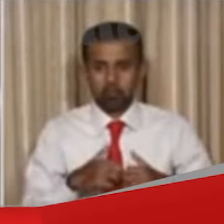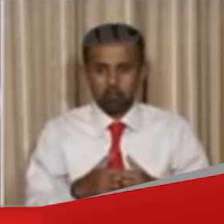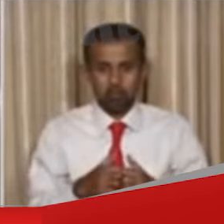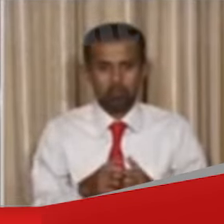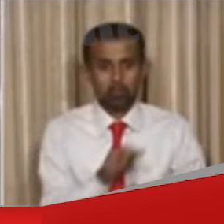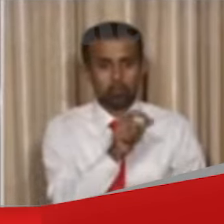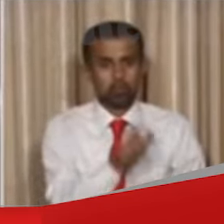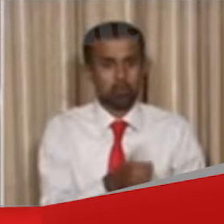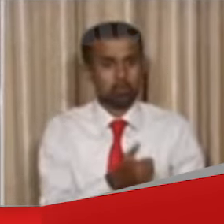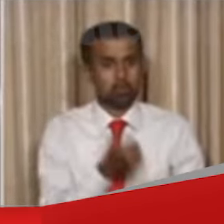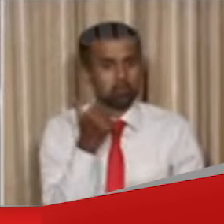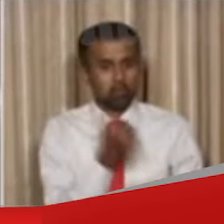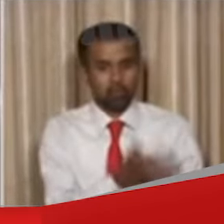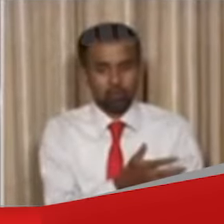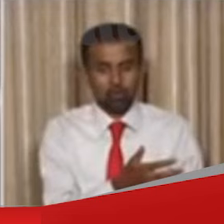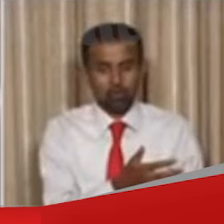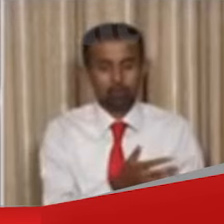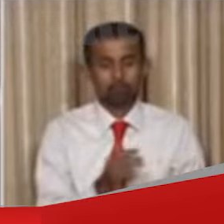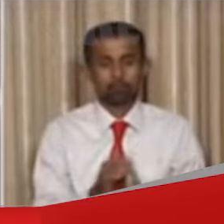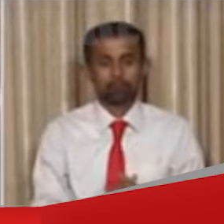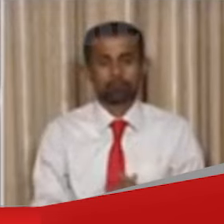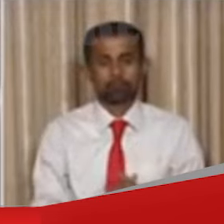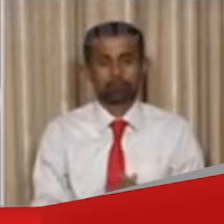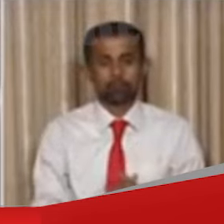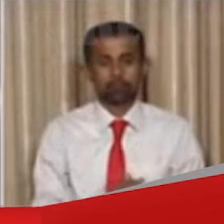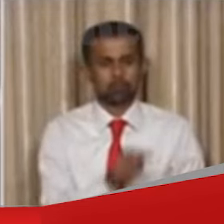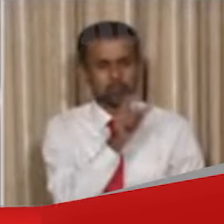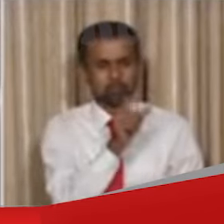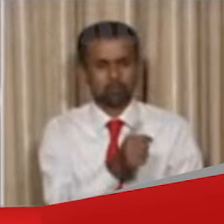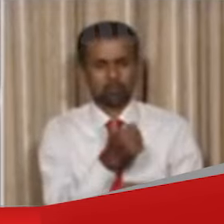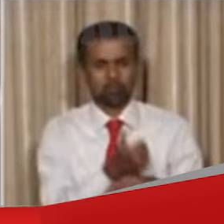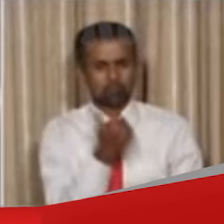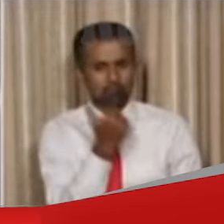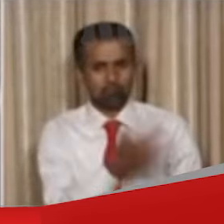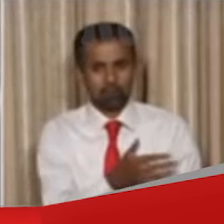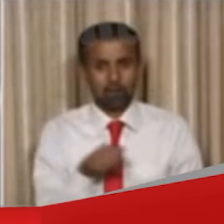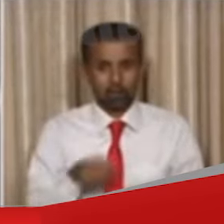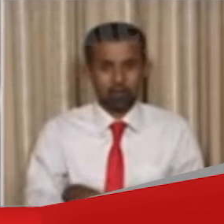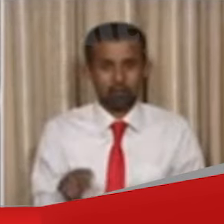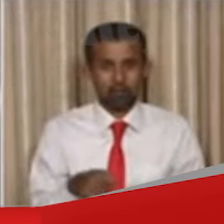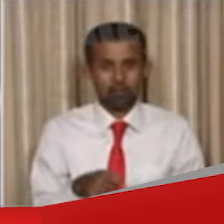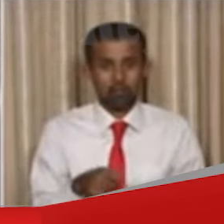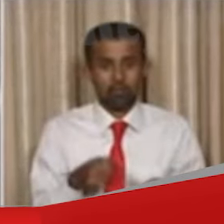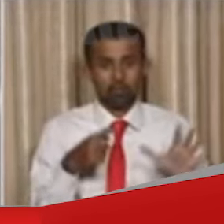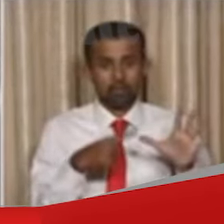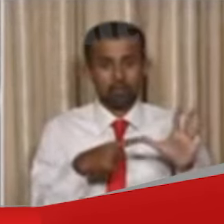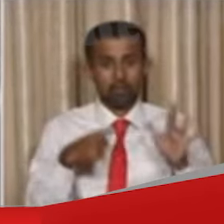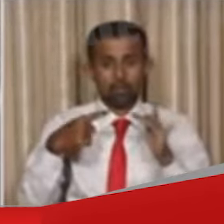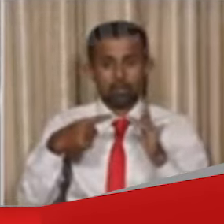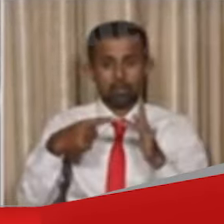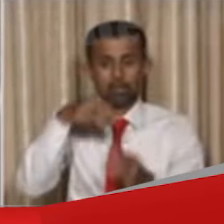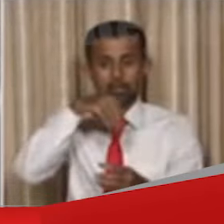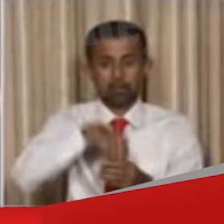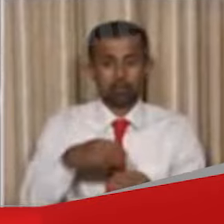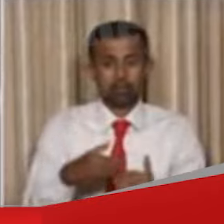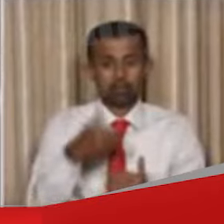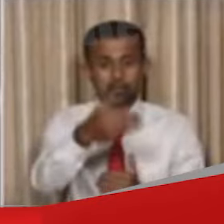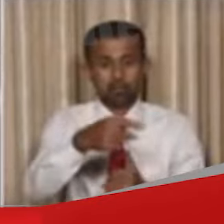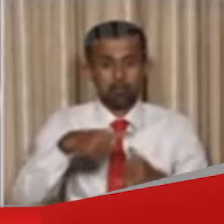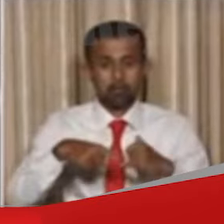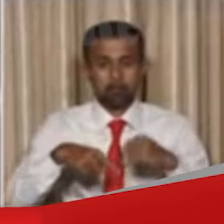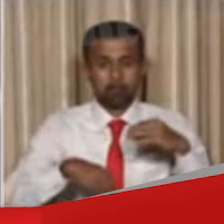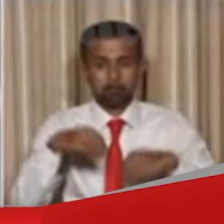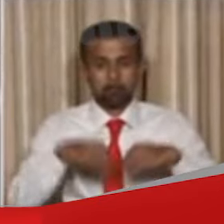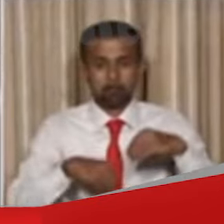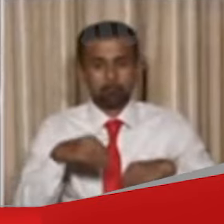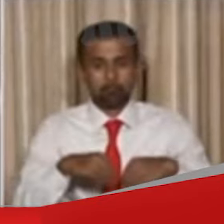පුජ්‍යලින්ට මඩ ප්‍රහාර එල්ල කරන්න එහෙම නැත්නම් චරිත ඝාතනය කරන්න අද වෙනකොට මේ ආටිෆිෂල් ඉන්ටෙලිජන්ස් යටතේ ඉදිරි මැටිවරණයේදී හැම ඇතැම්